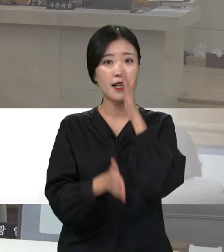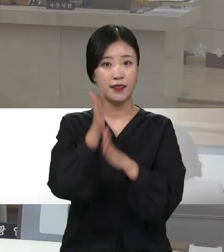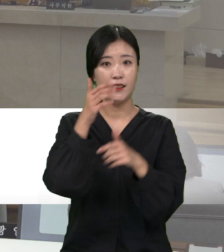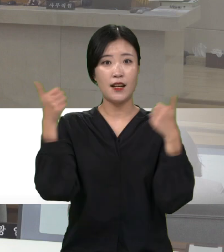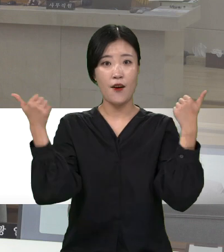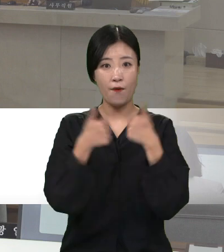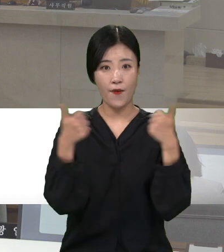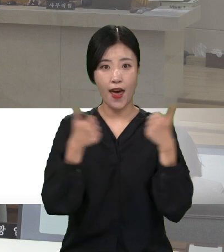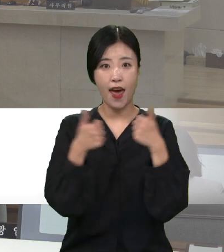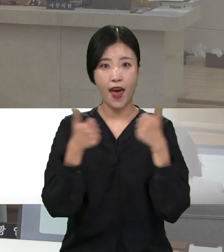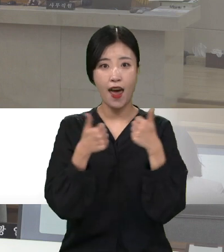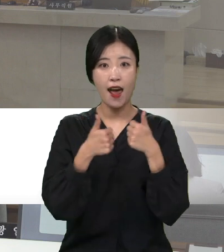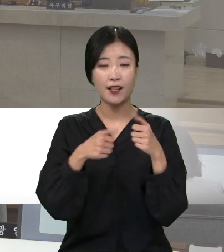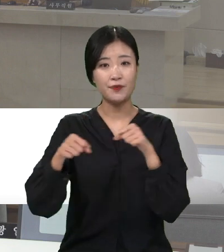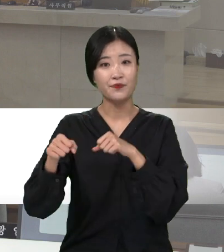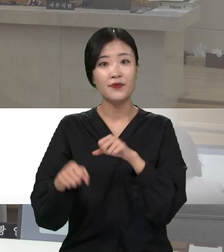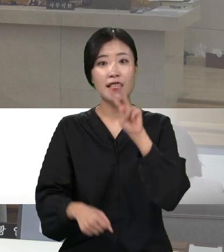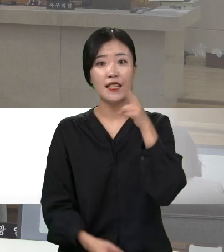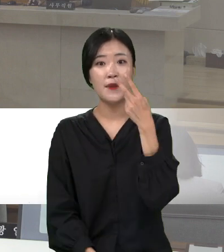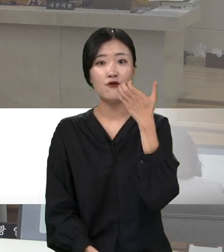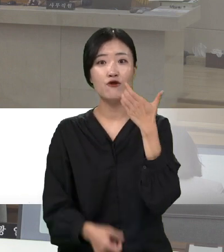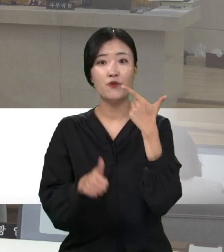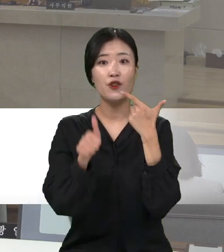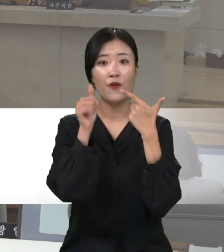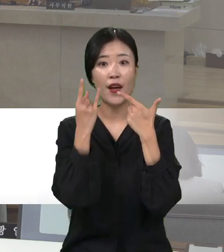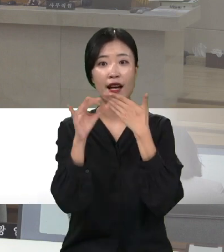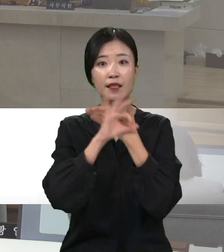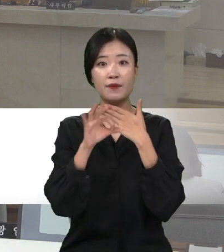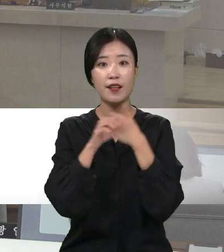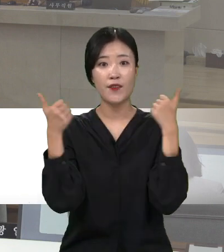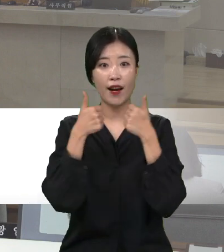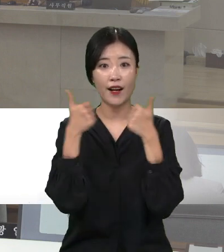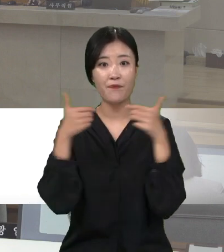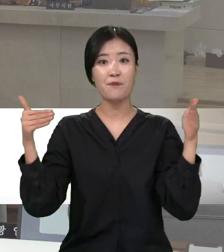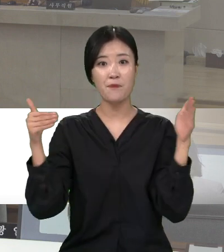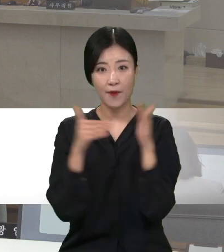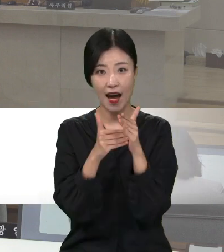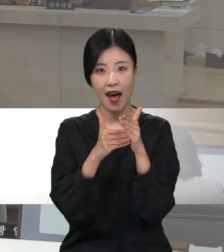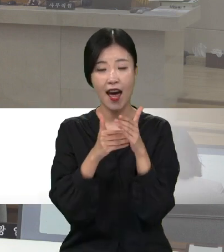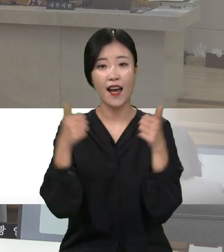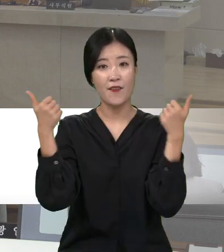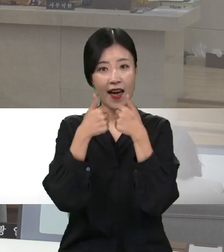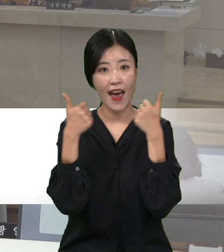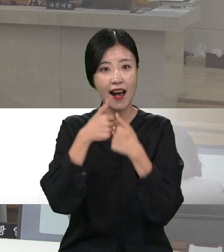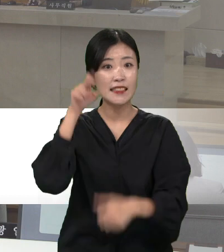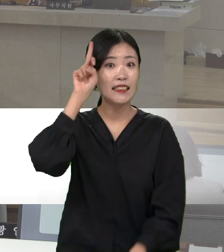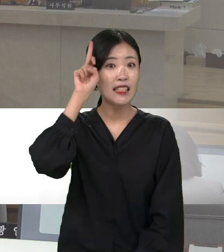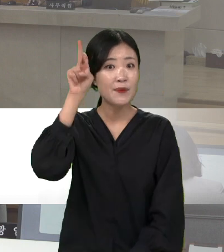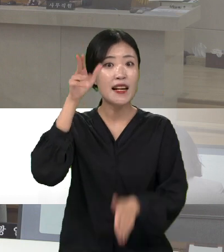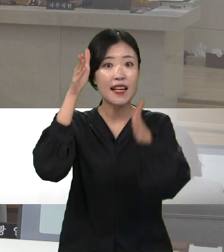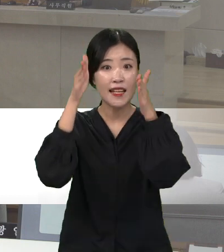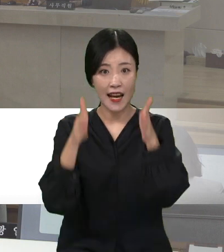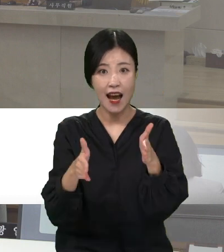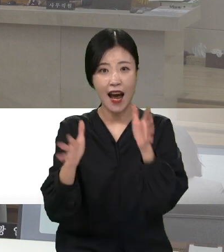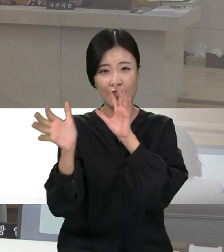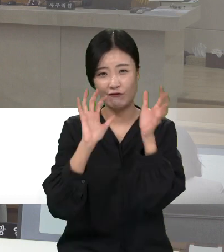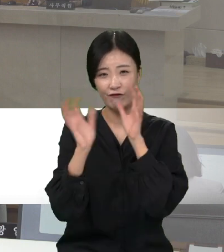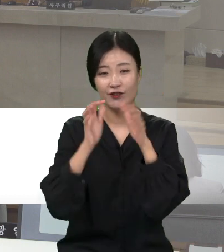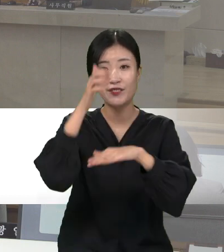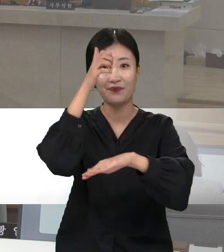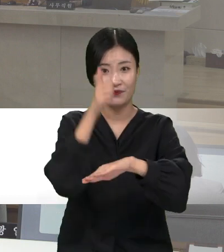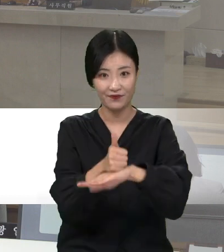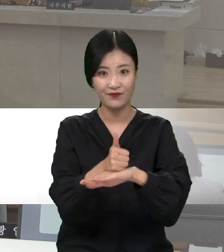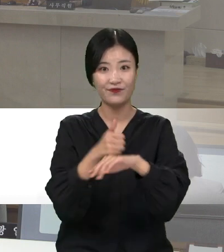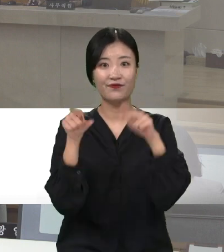제 9대 포항시 의회 의정 활동에 본격 시작을 알린 제 296회 임시 회 막이 내렸습니다 시의회는 12일간의